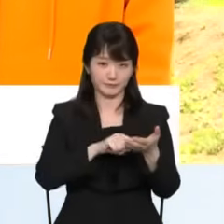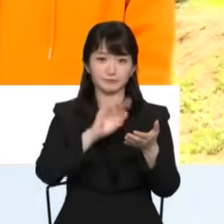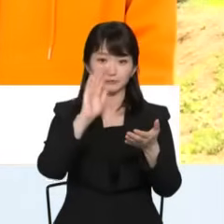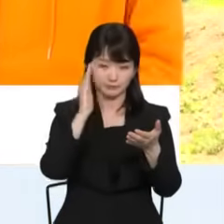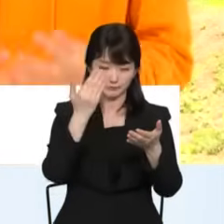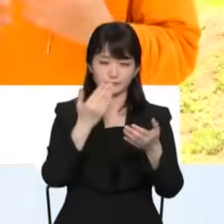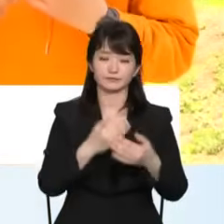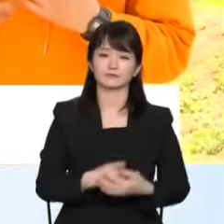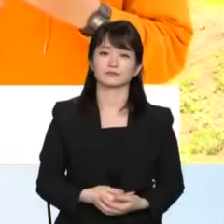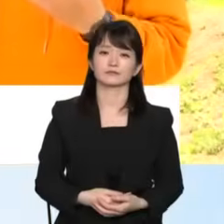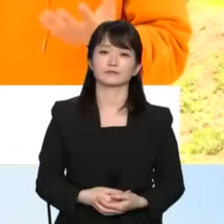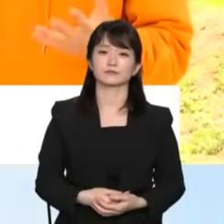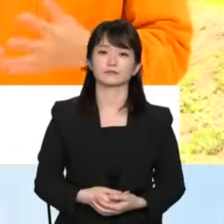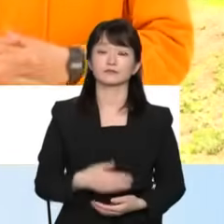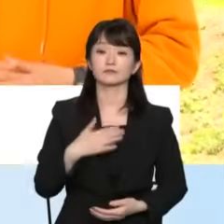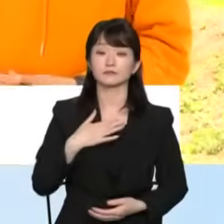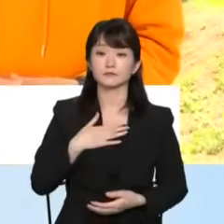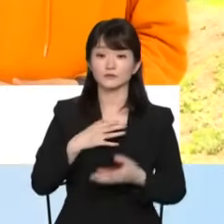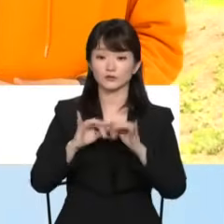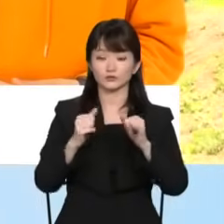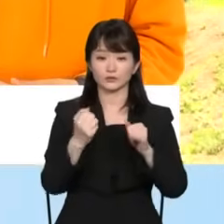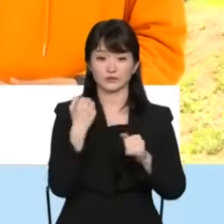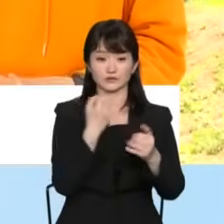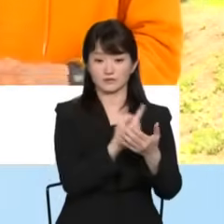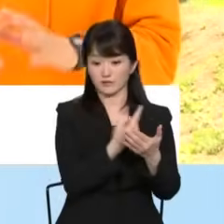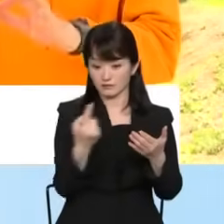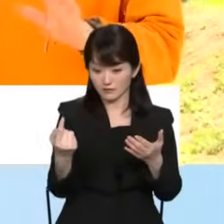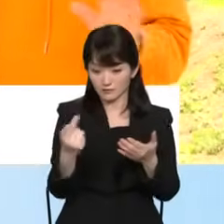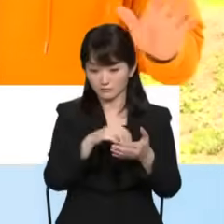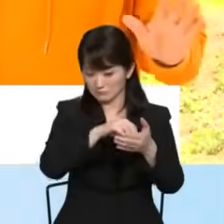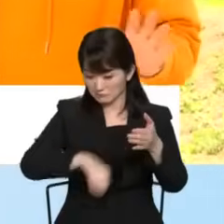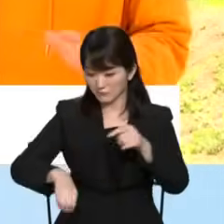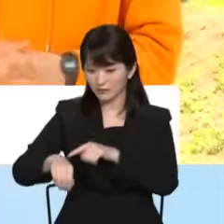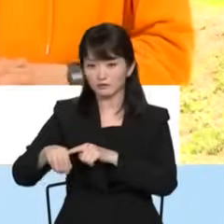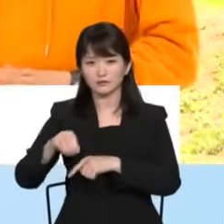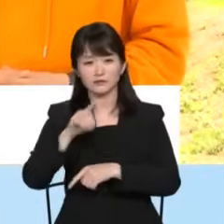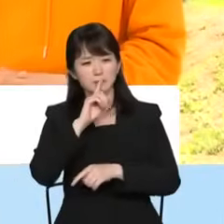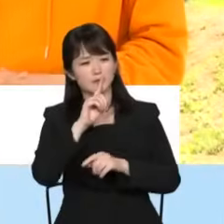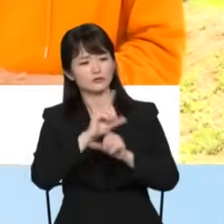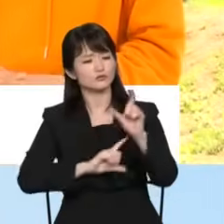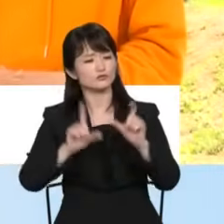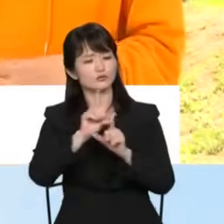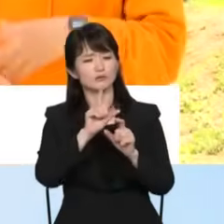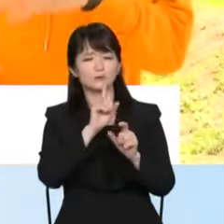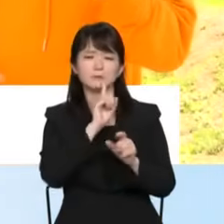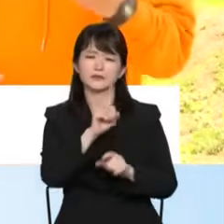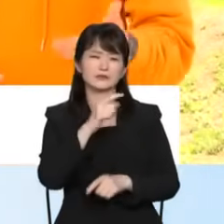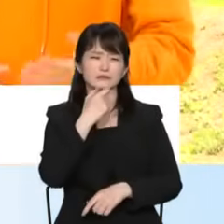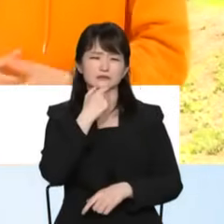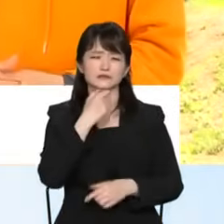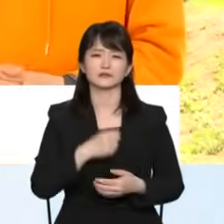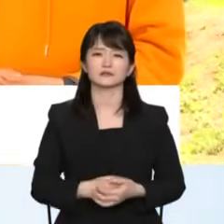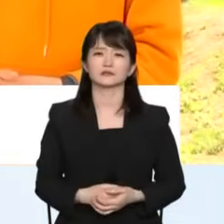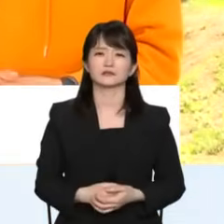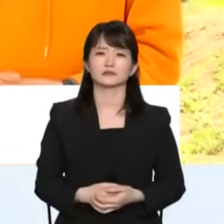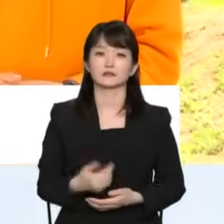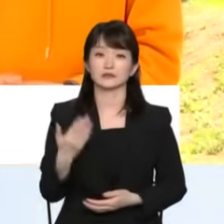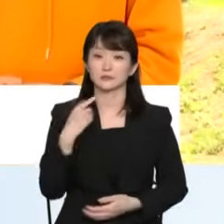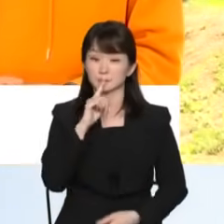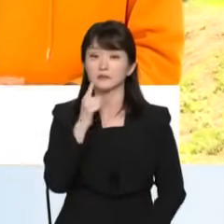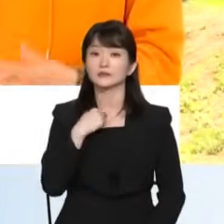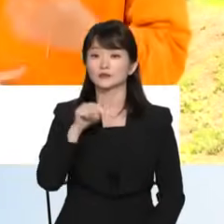이런 생각이고 저는 이미 국민의힘을 떠났기 때문에 제가 뭐 거기에 대해서 말을 보태고 싶지 않습니다만은 뭐 아까 말씀드렸던